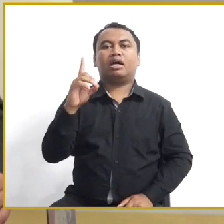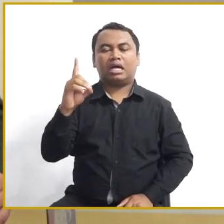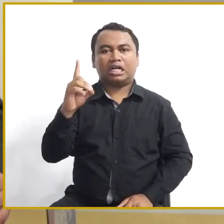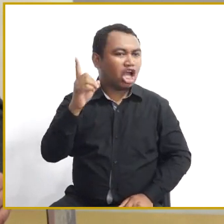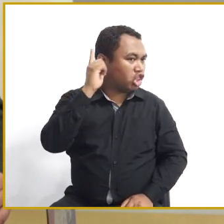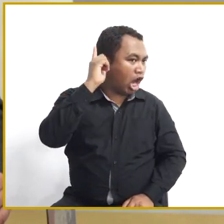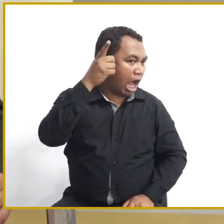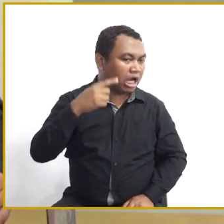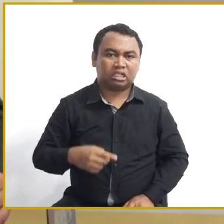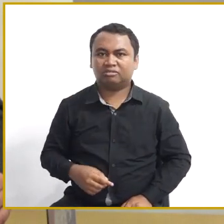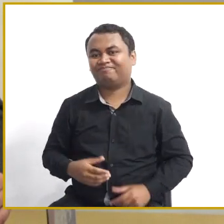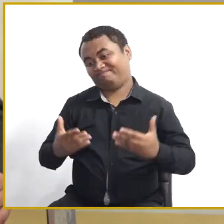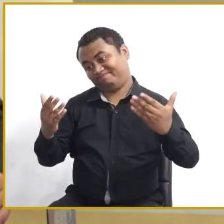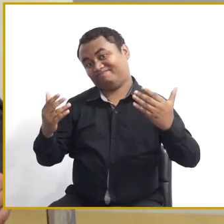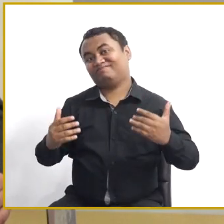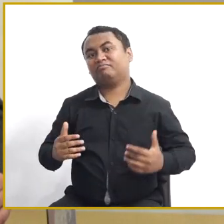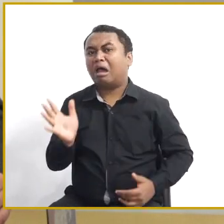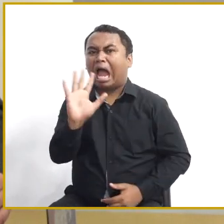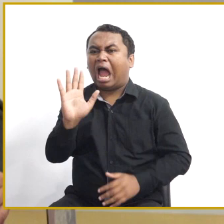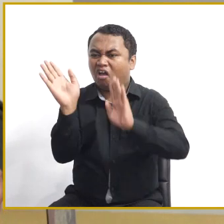anampitambazako 300 millions de dollars anatin'ny 1 taona.